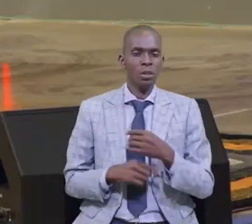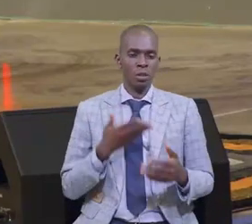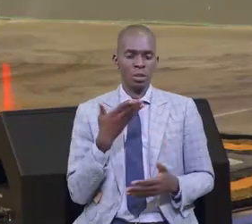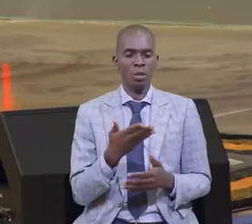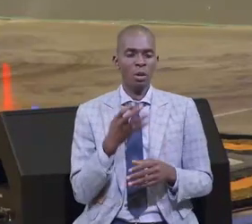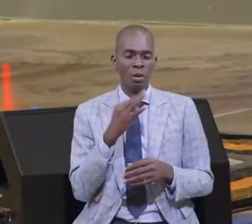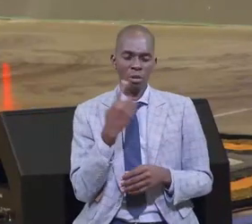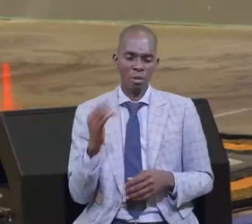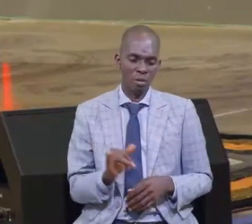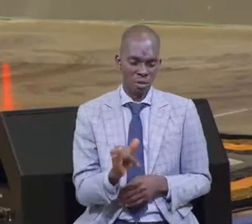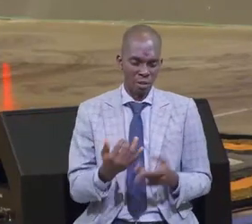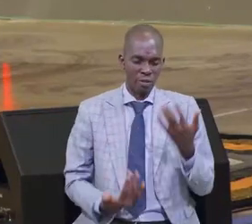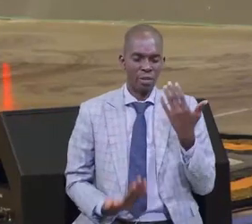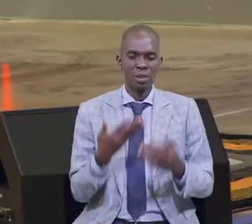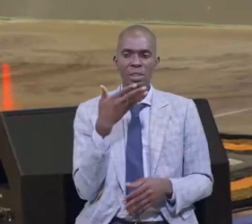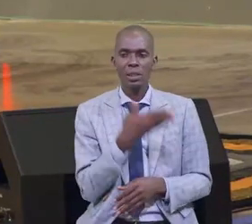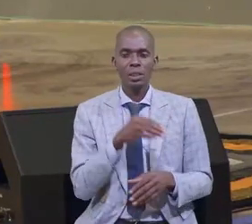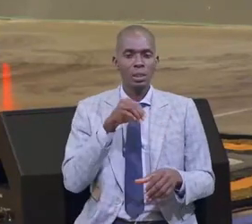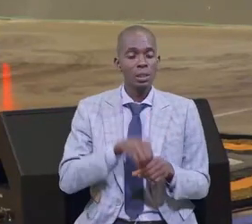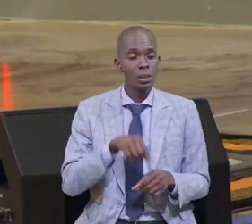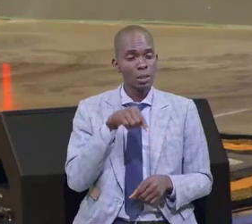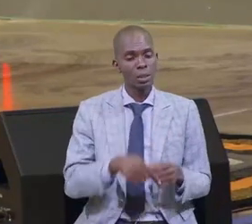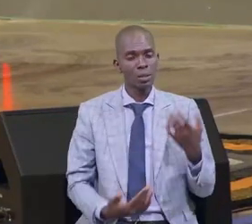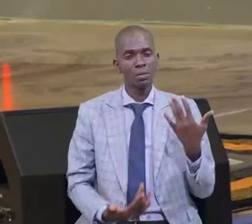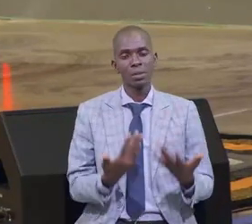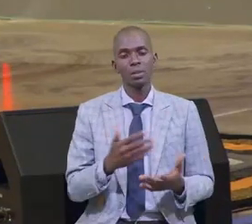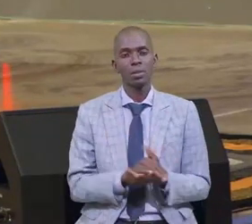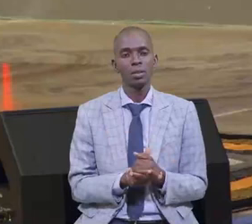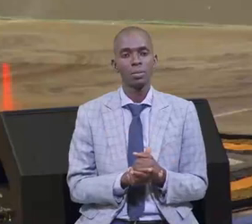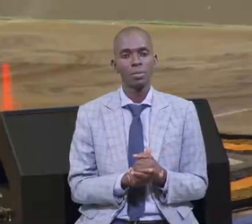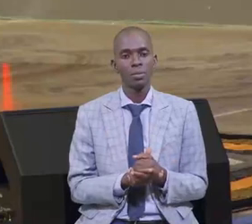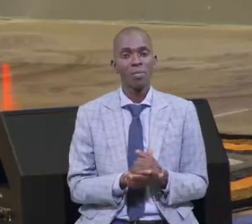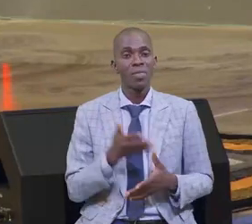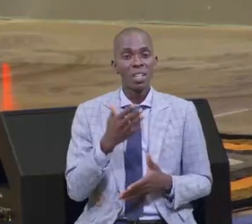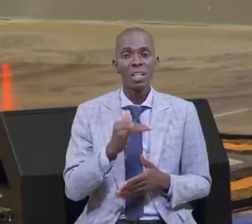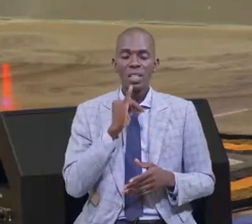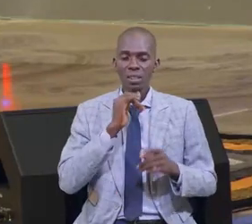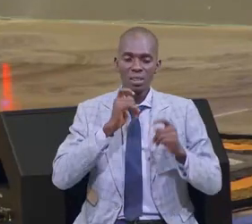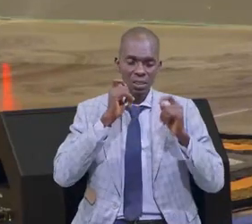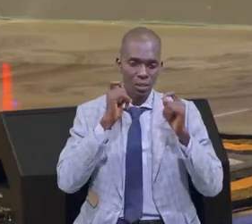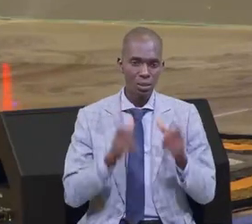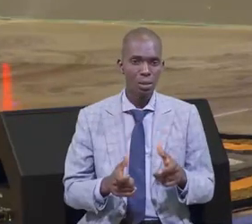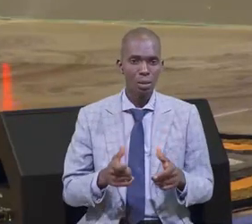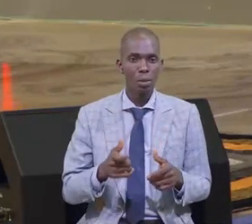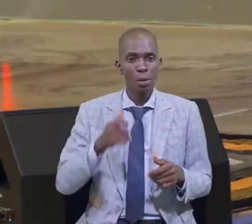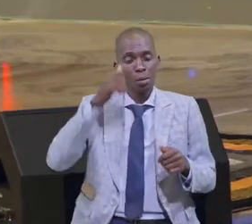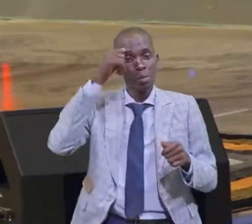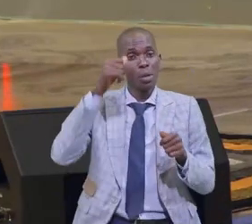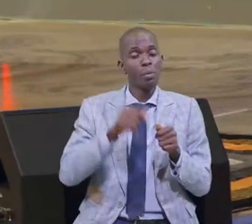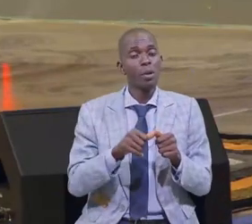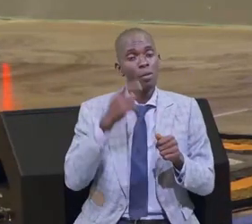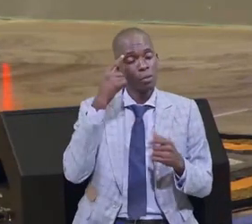douleur, la torture du feu éternel en enfer. Il y a une prise